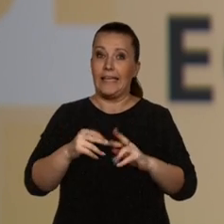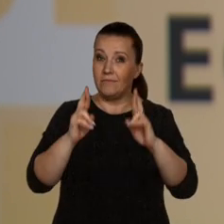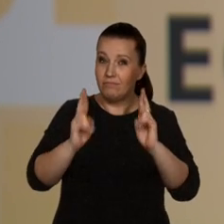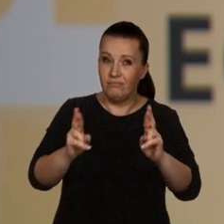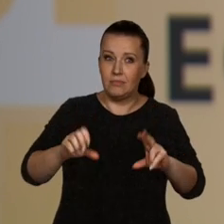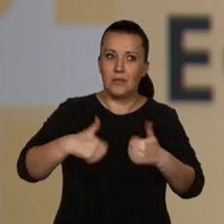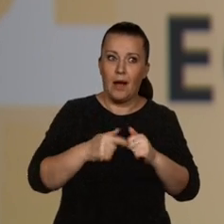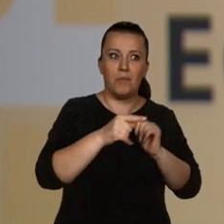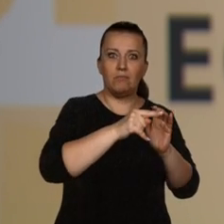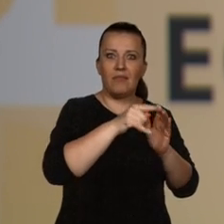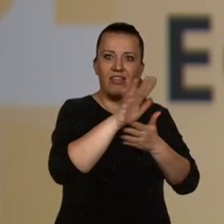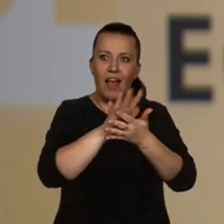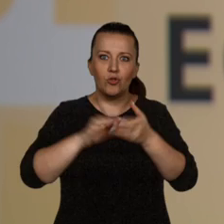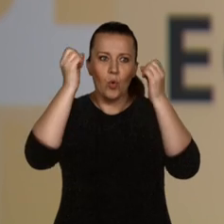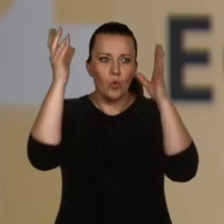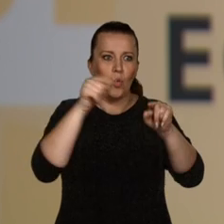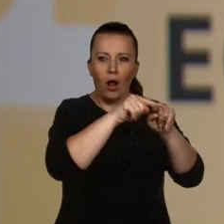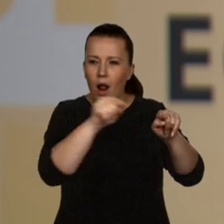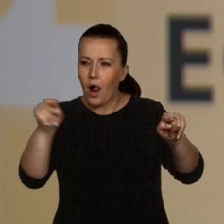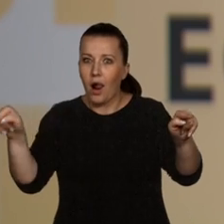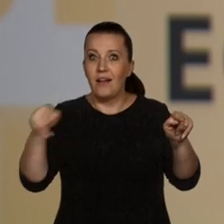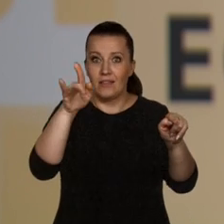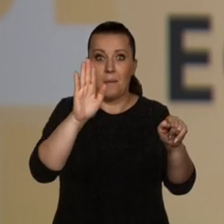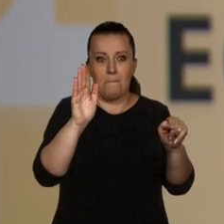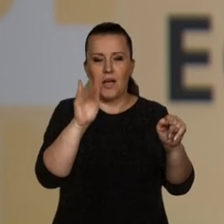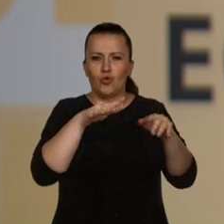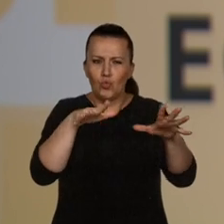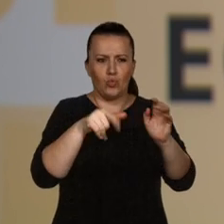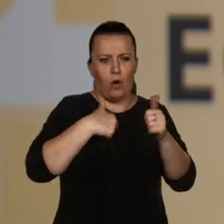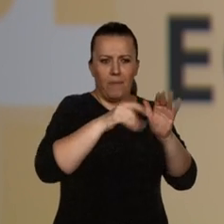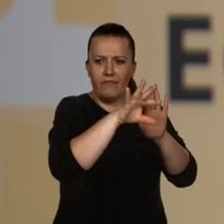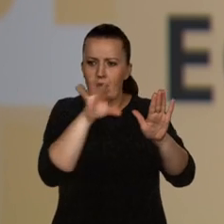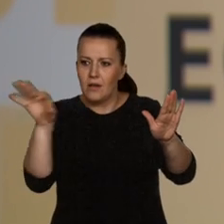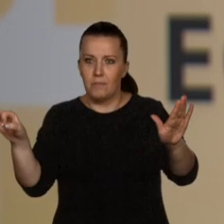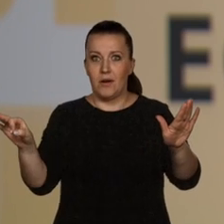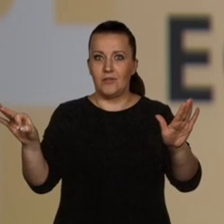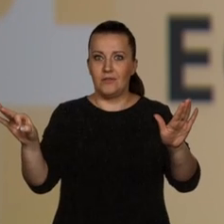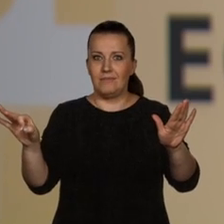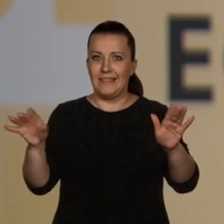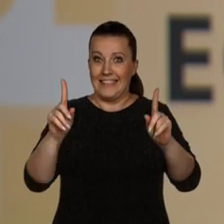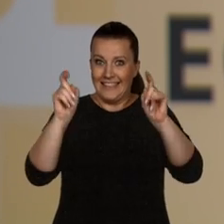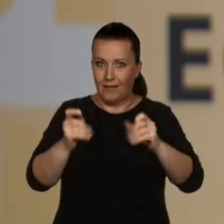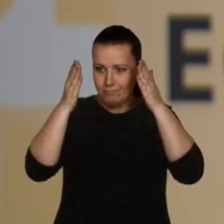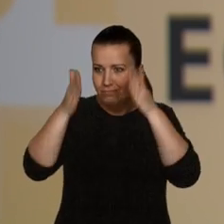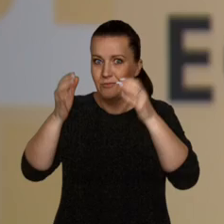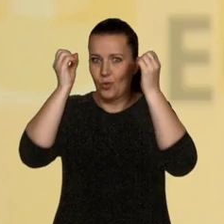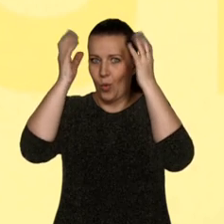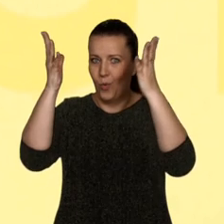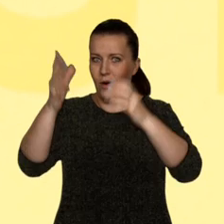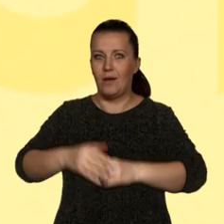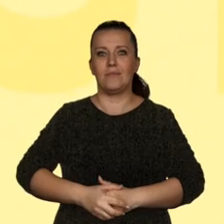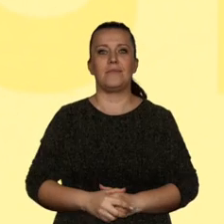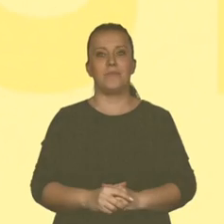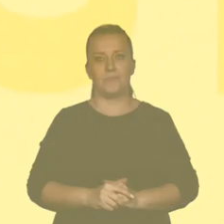Oby tylko było tak, żebyś miał z czego wybierać. Więc może to najwyższy czas, żeby się zająć kulturą.